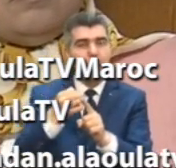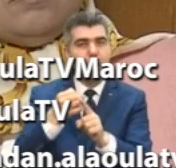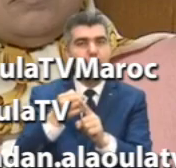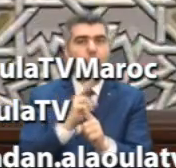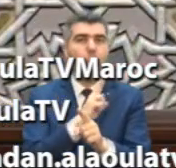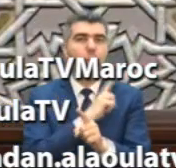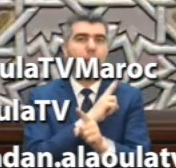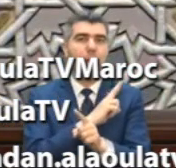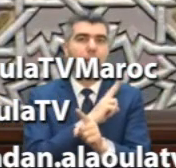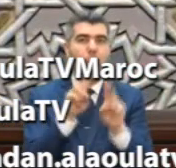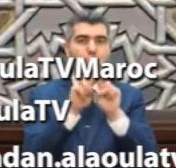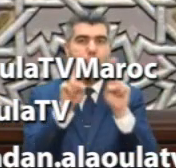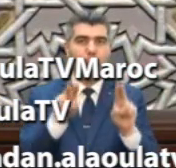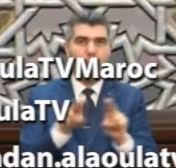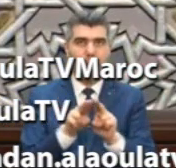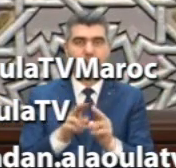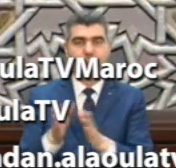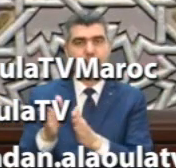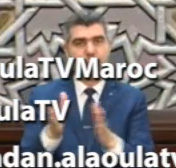شكرا.